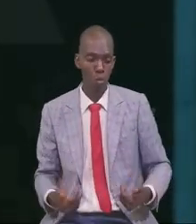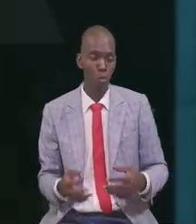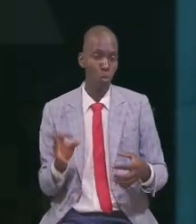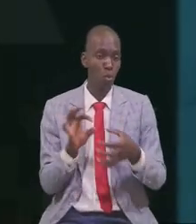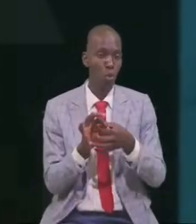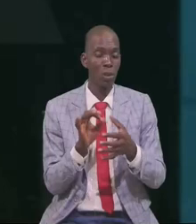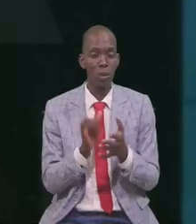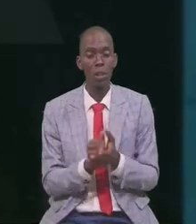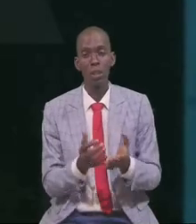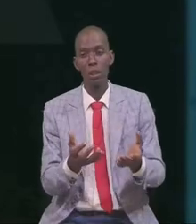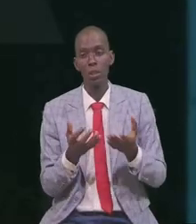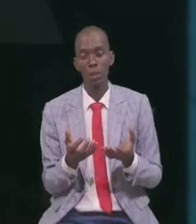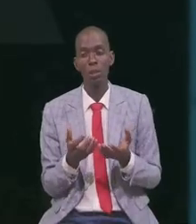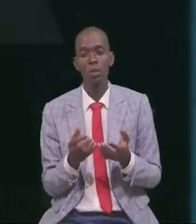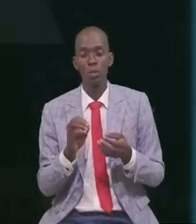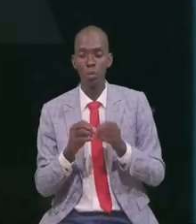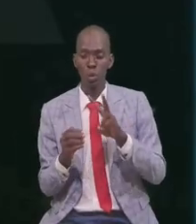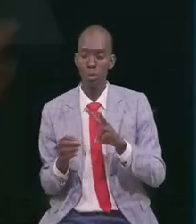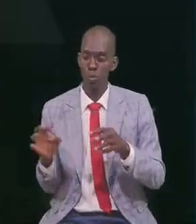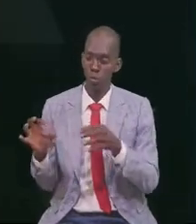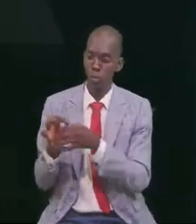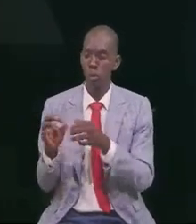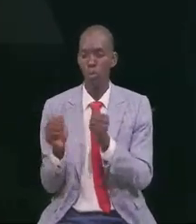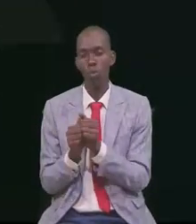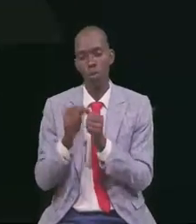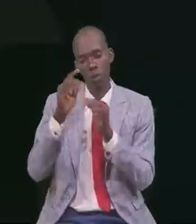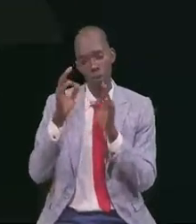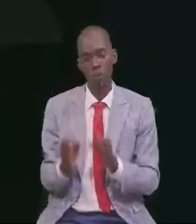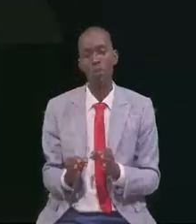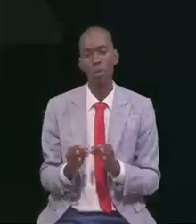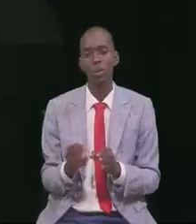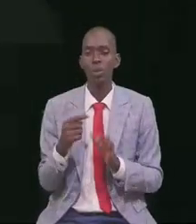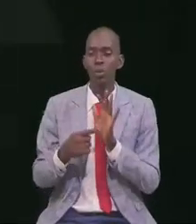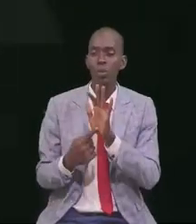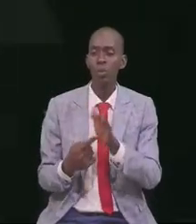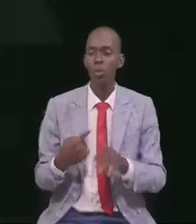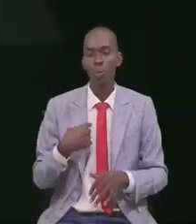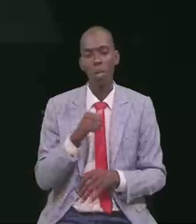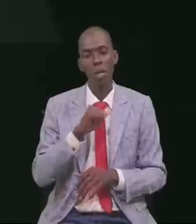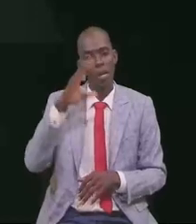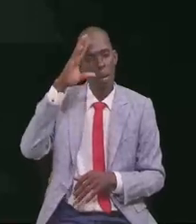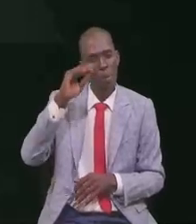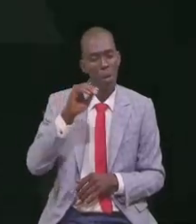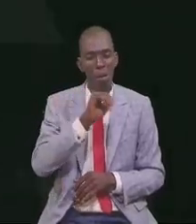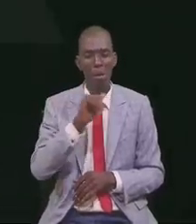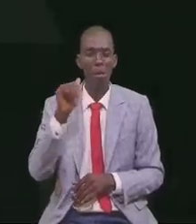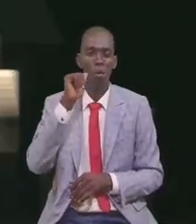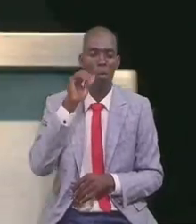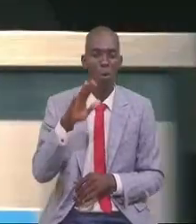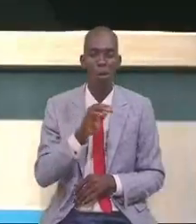doit joindre ce désir d'espérance. Montrez-moi un homme, montrez-moi une femme, montrez-moi un jeune